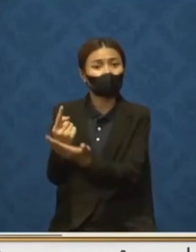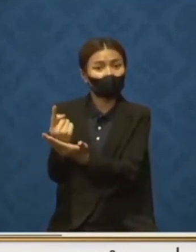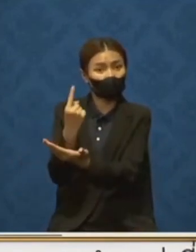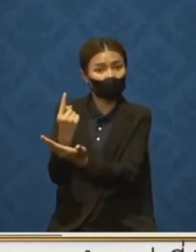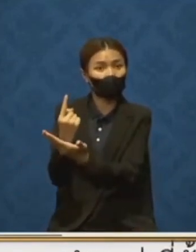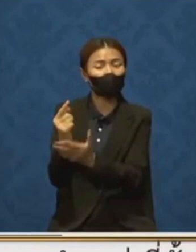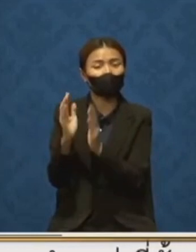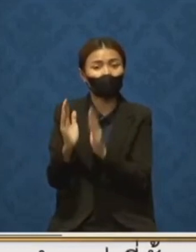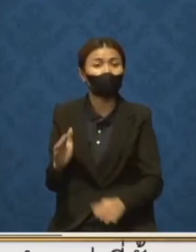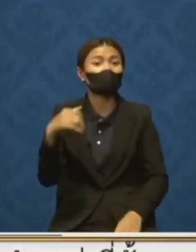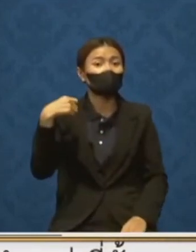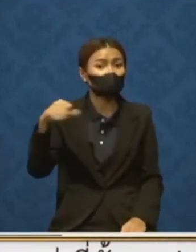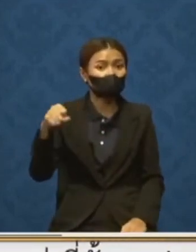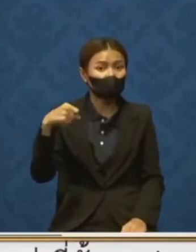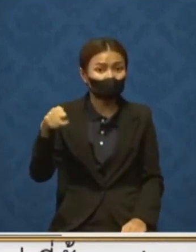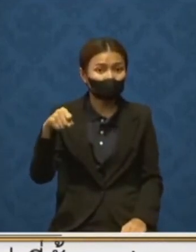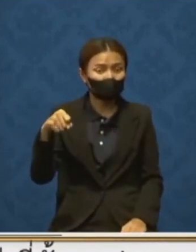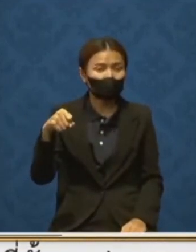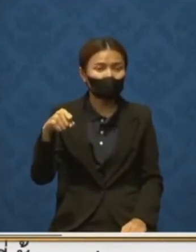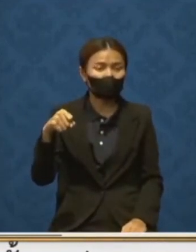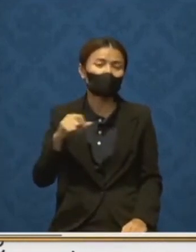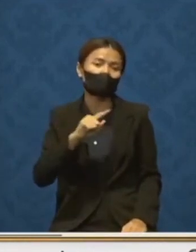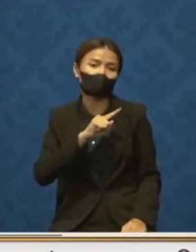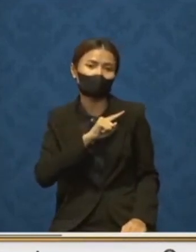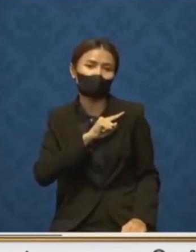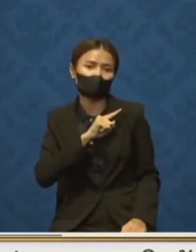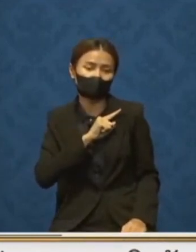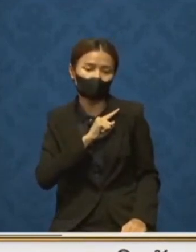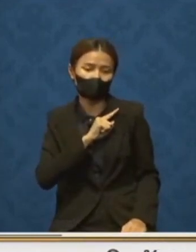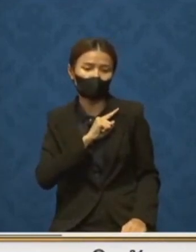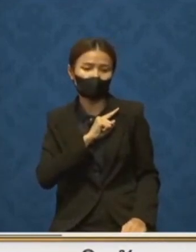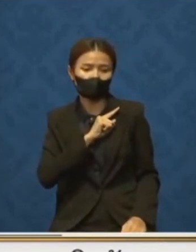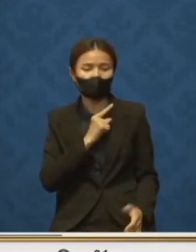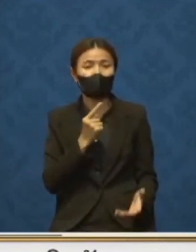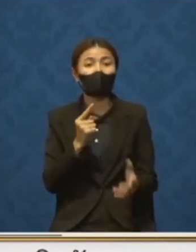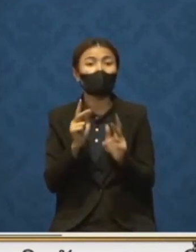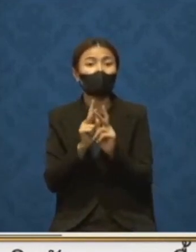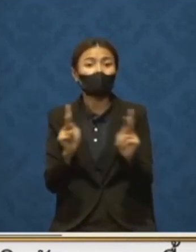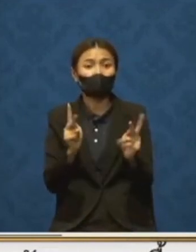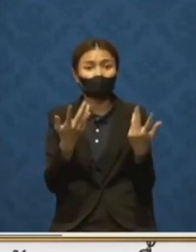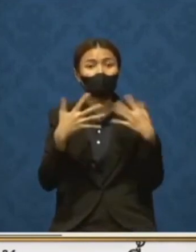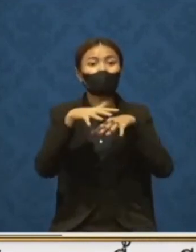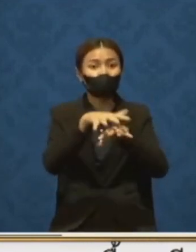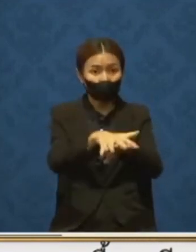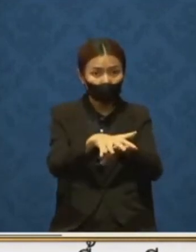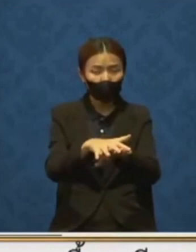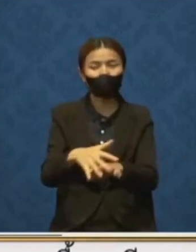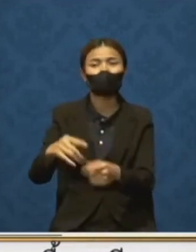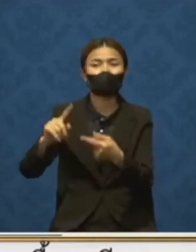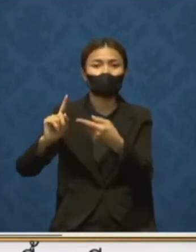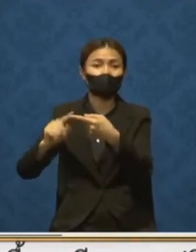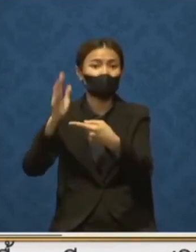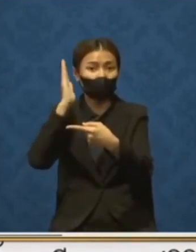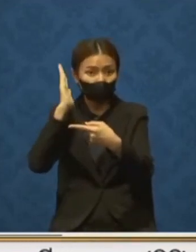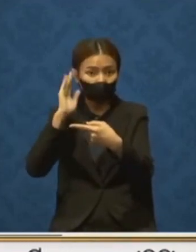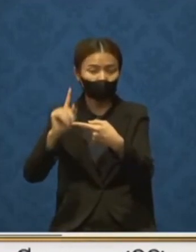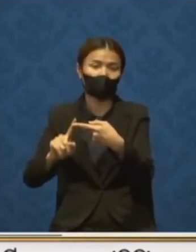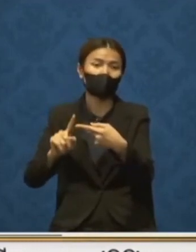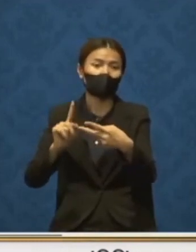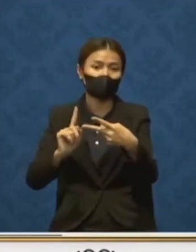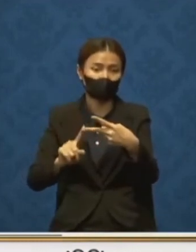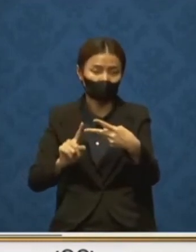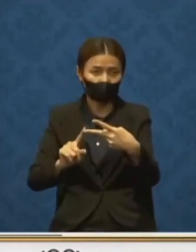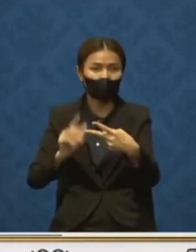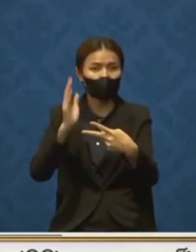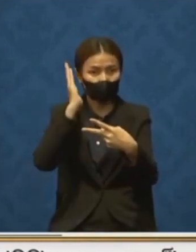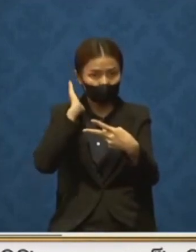ภาผู้แทนราษฎร10ท่านเพื่อทำหน้าที่เป็นกรรมการร่วมประกอบด้วย1นายปฏิพัฒน์สันติพาดา